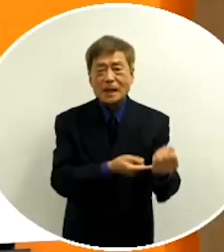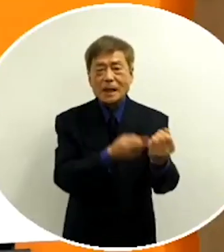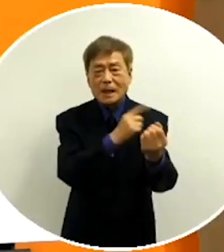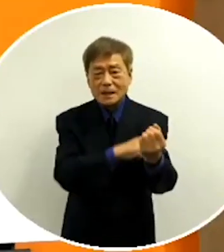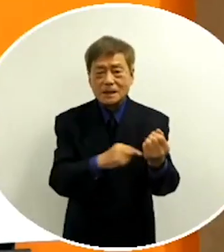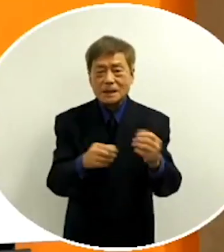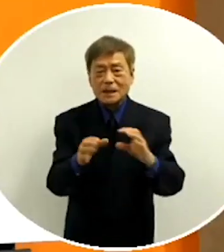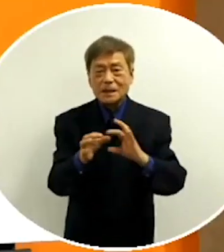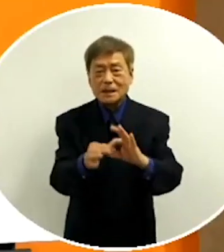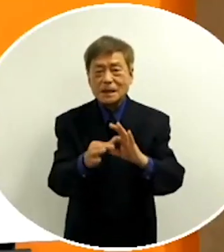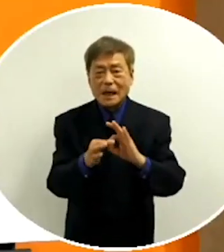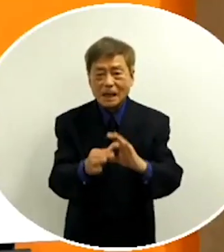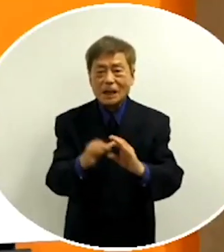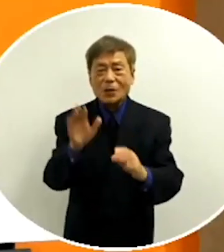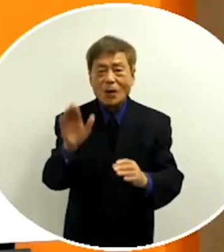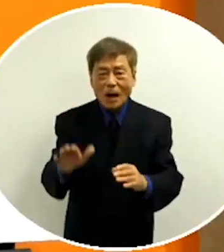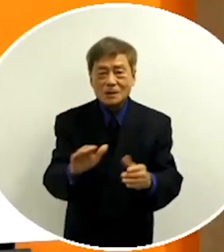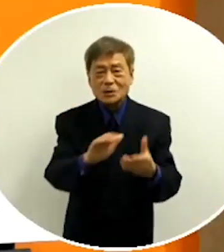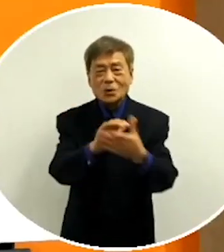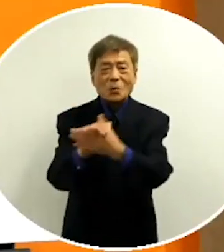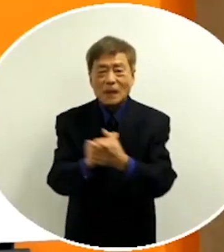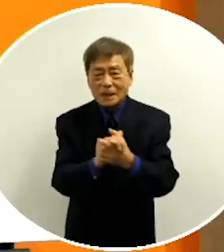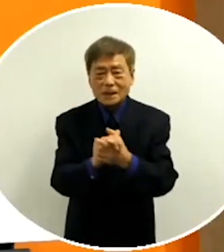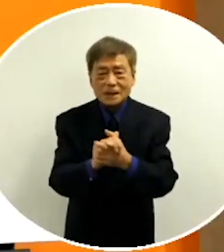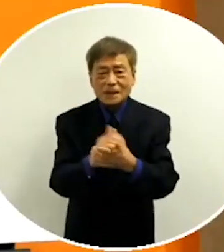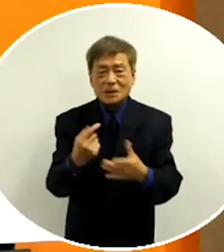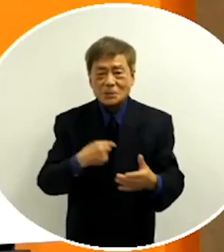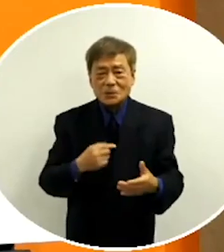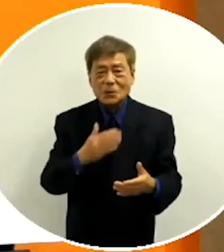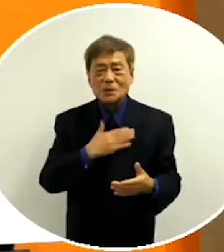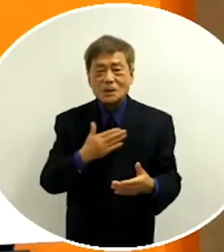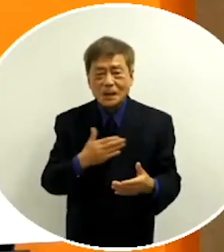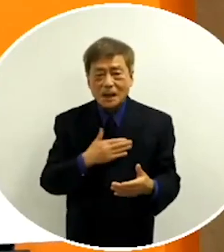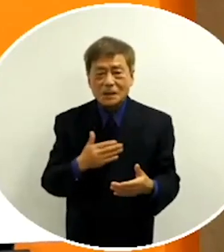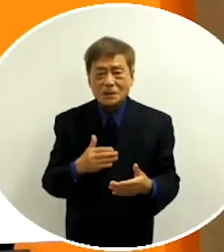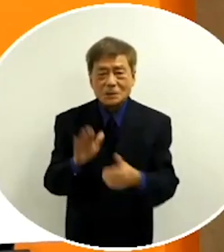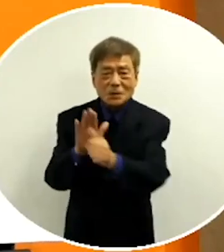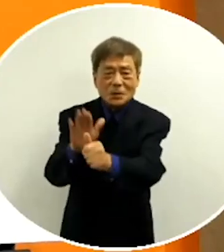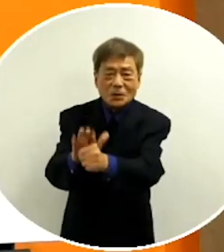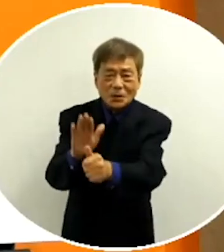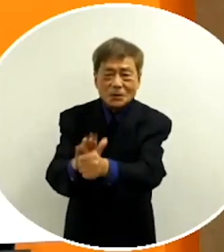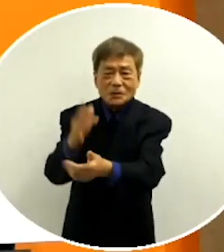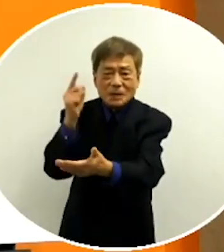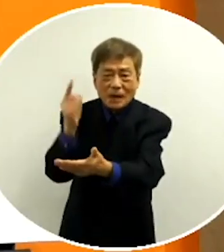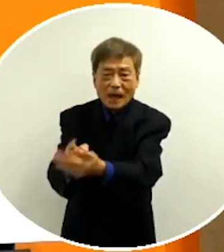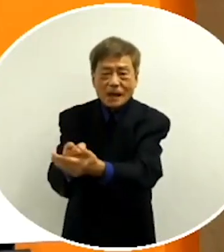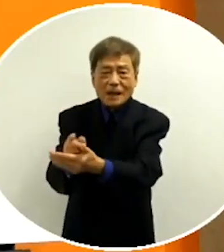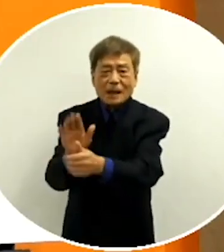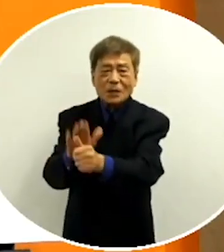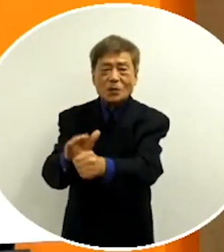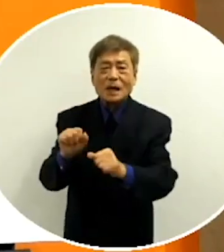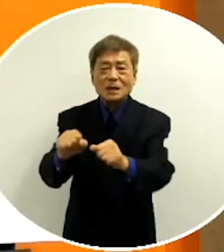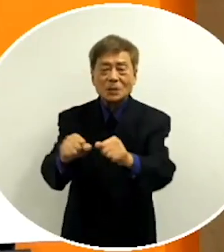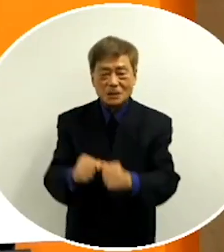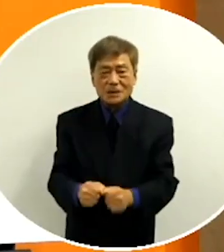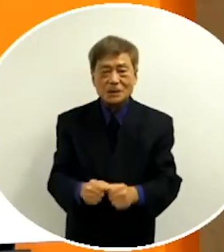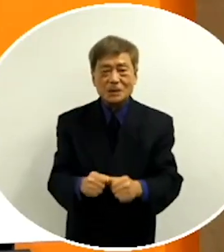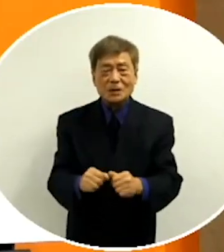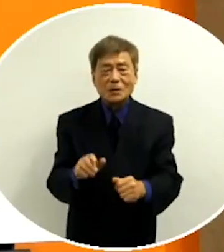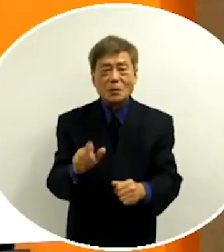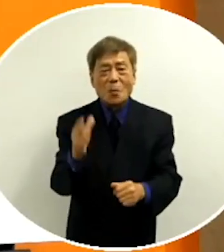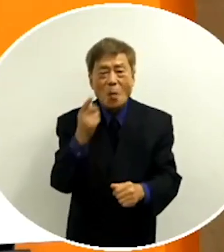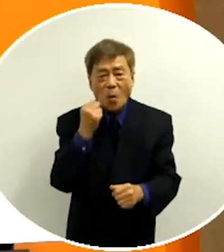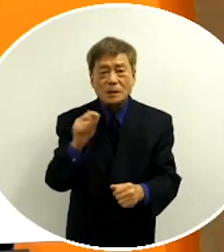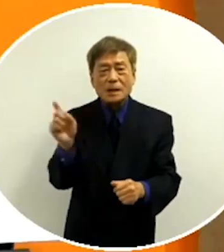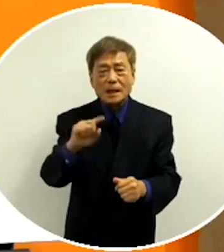自分身内びいきである意味特別扱いを受けているしかもさらに問題はこれがばれた